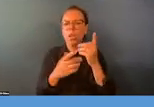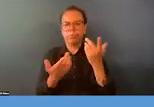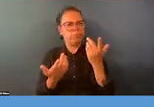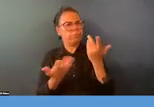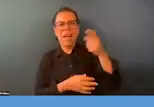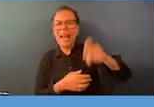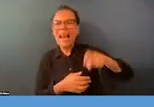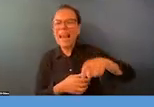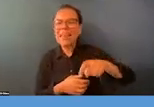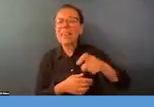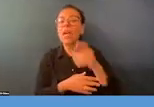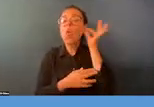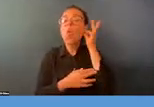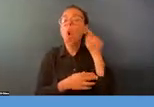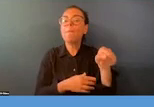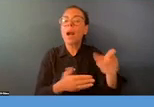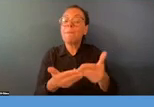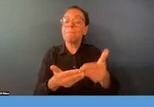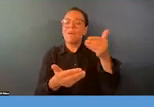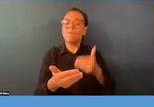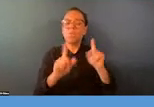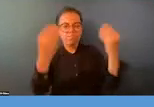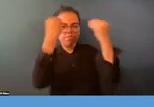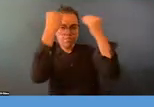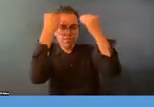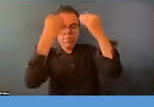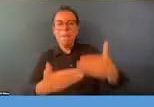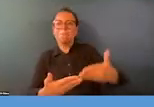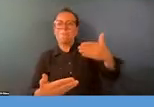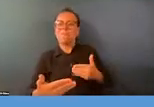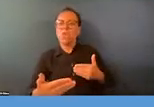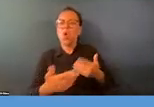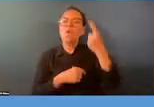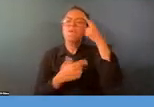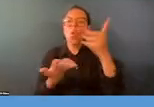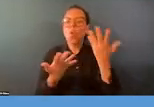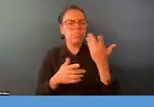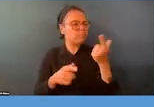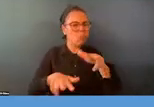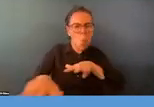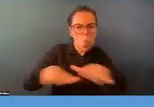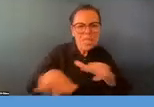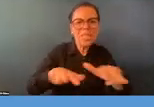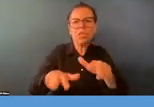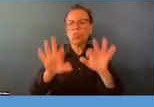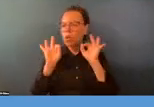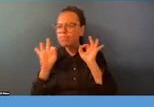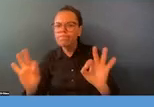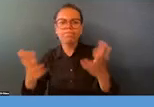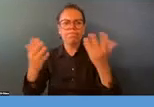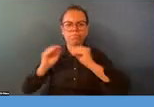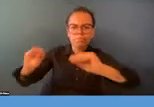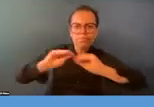информационных просветительных мероприятий по адаптации женщин, особенно беременных и девочек, к